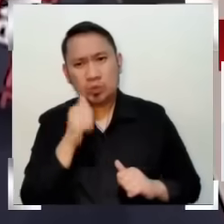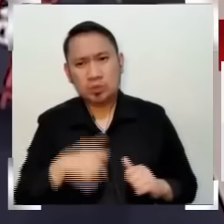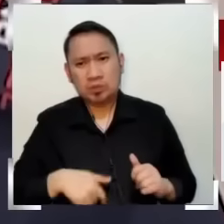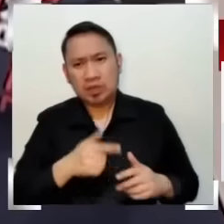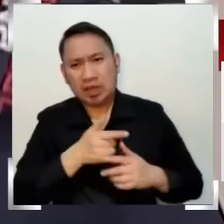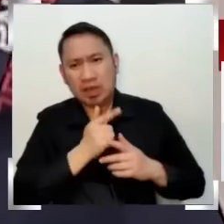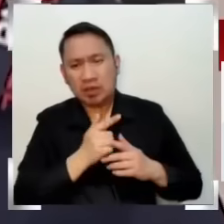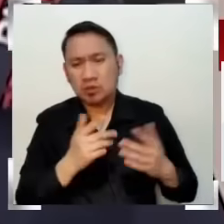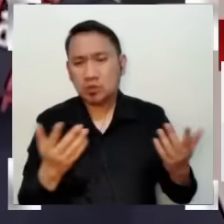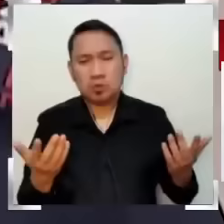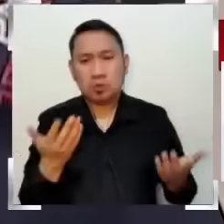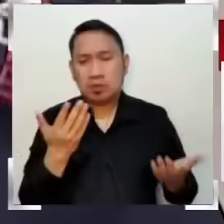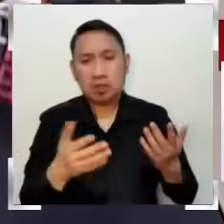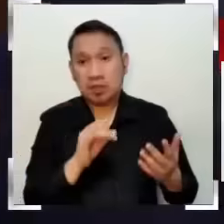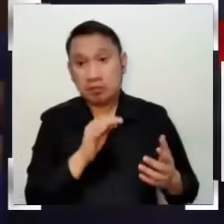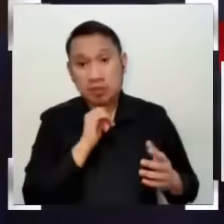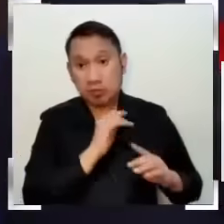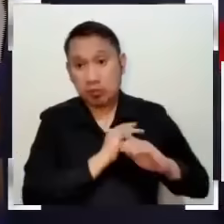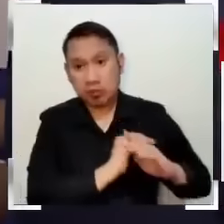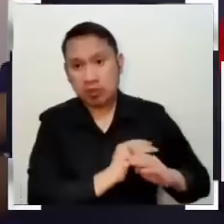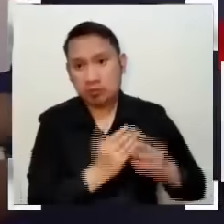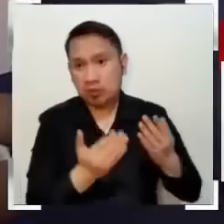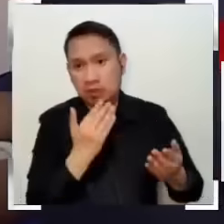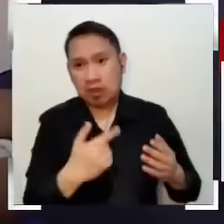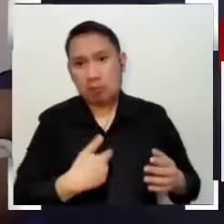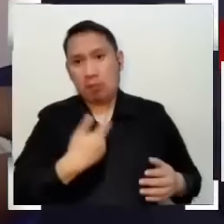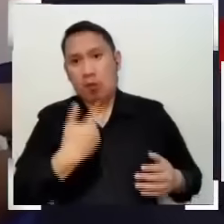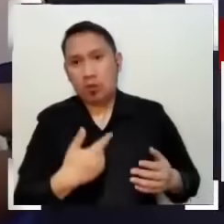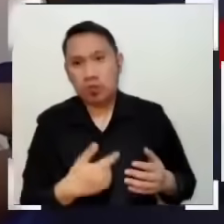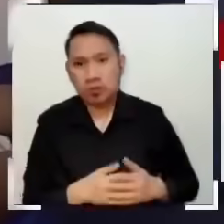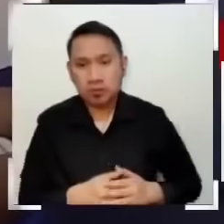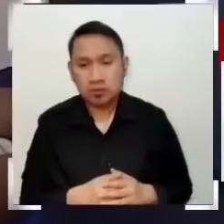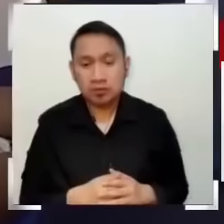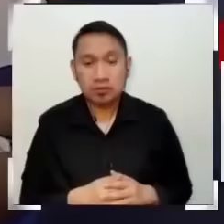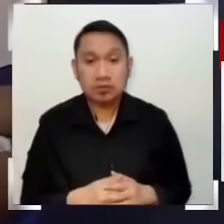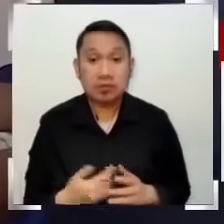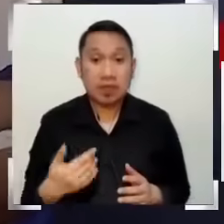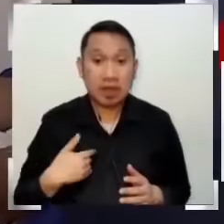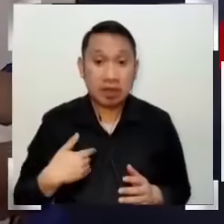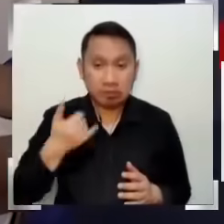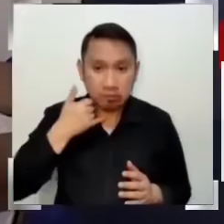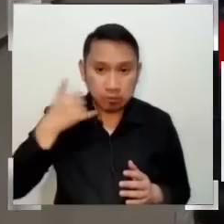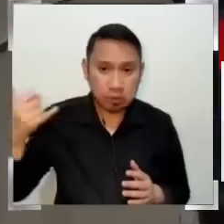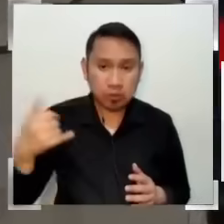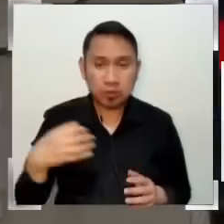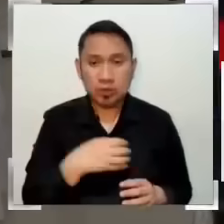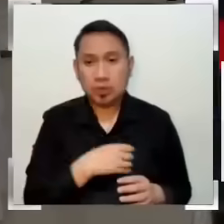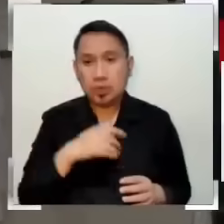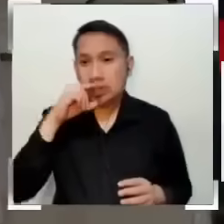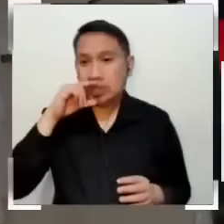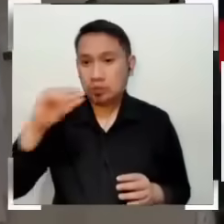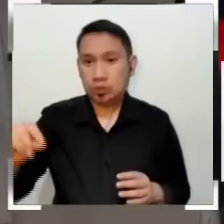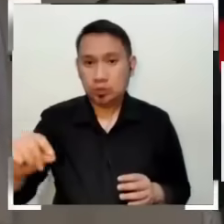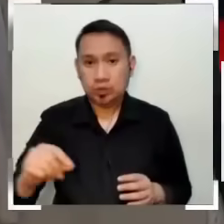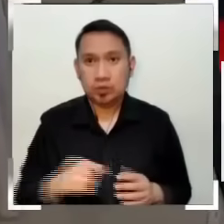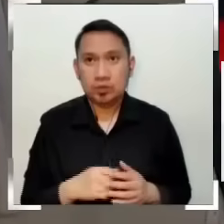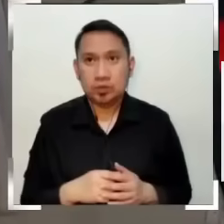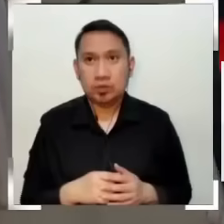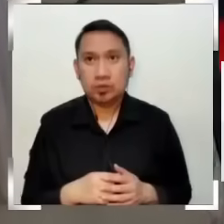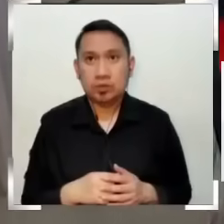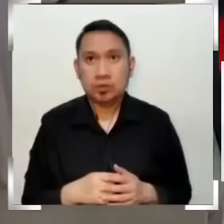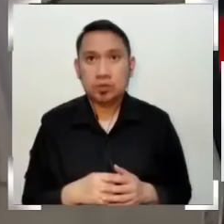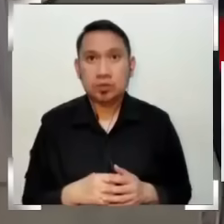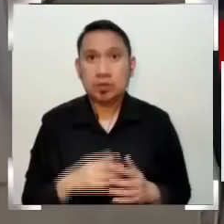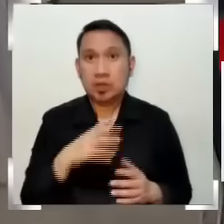baka tuluyan talaga ako barilin nun. May tumawag daw sa mga pulis para i-report ang nangyari. Kaya agad rumesponde ang Las